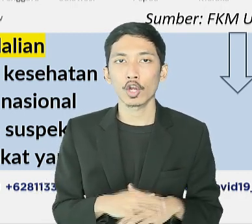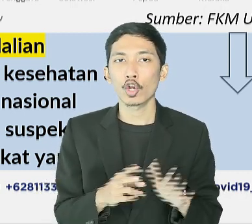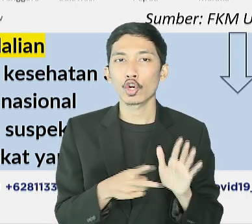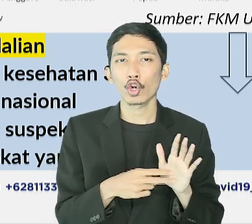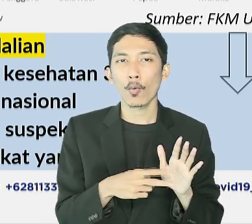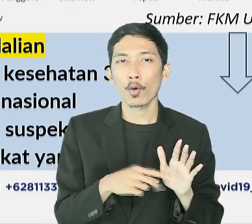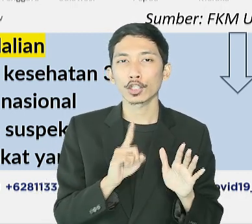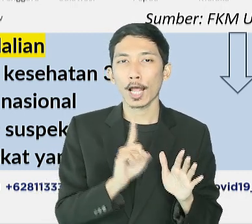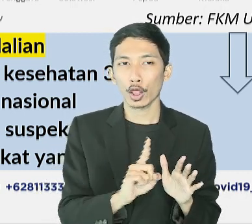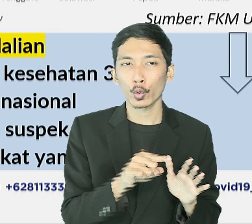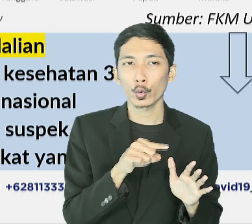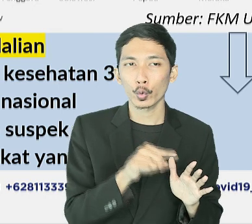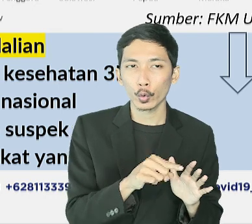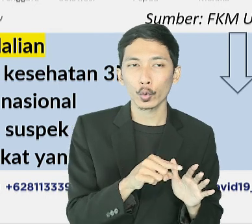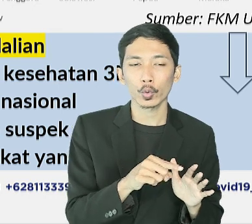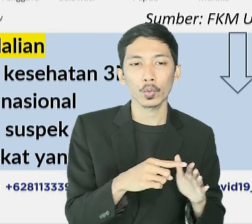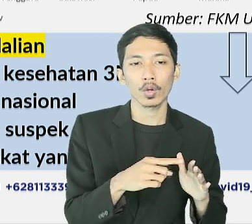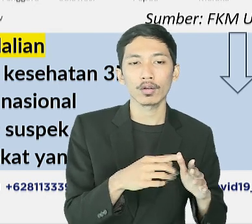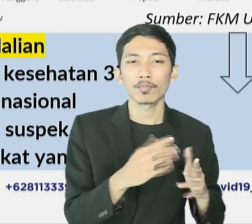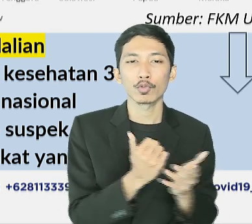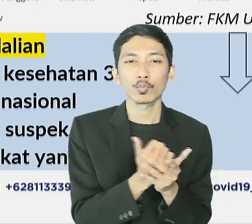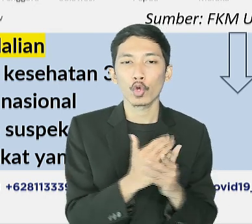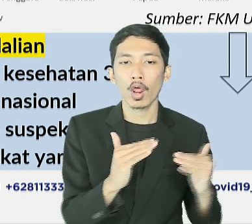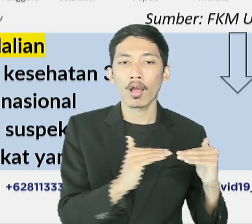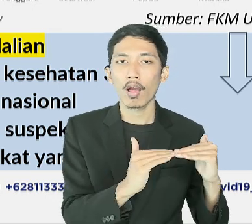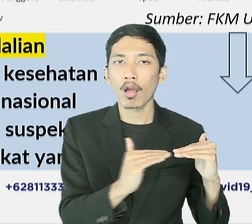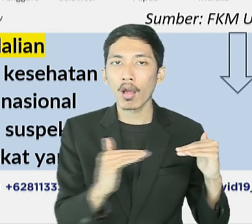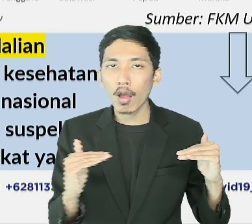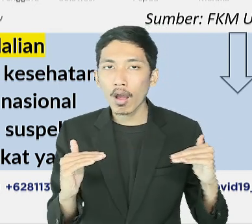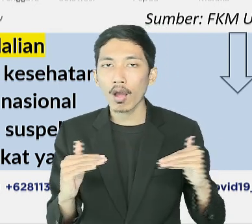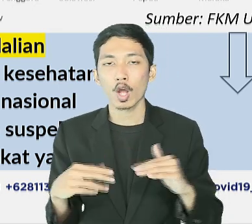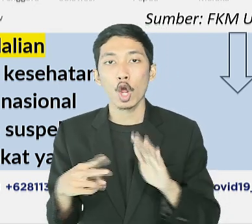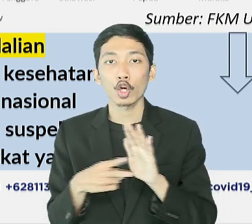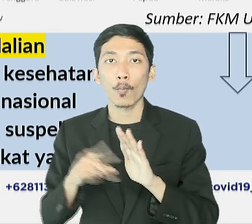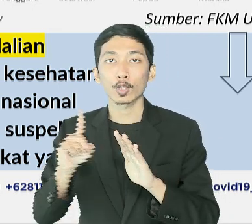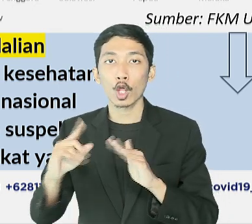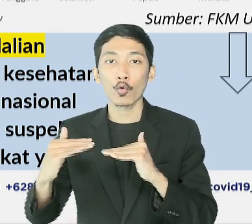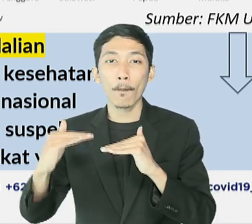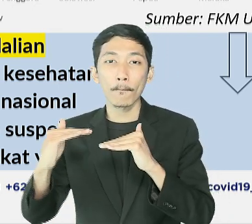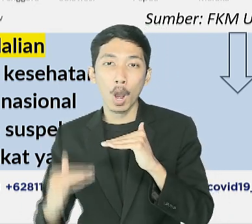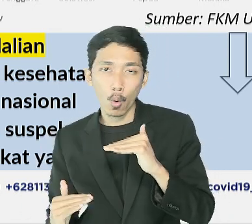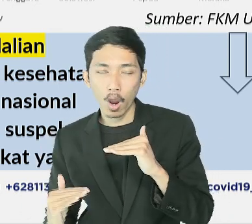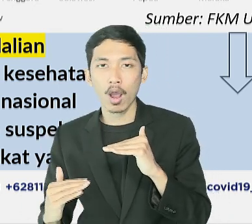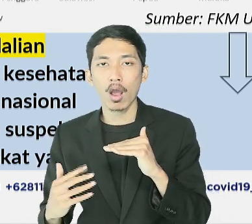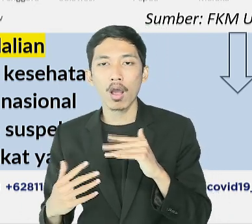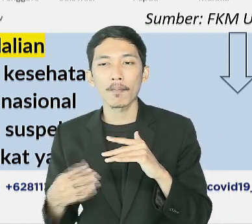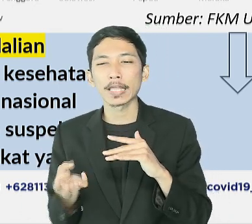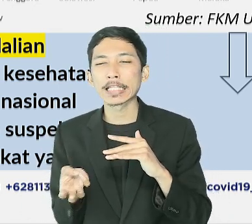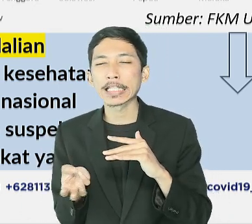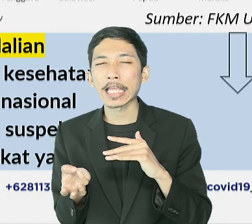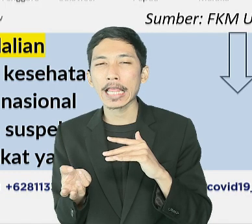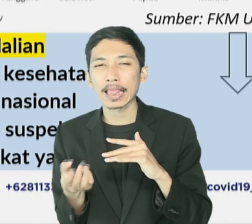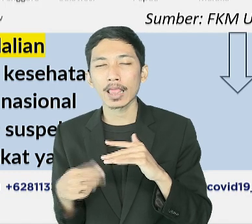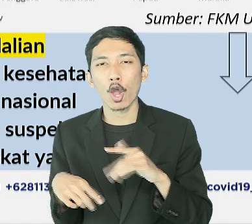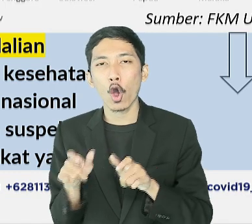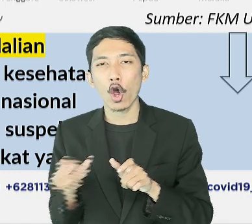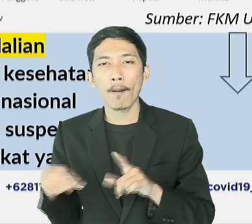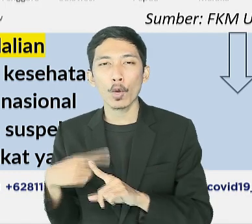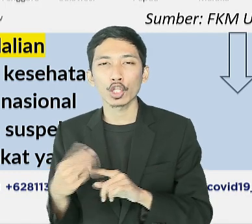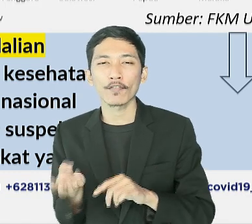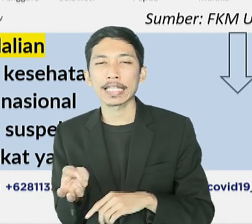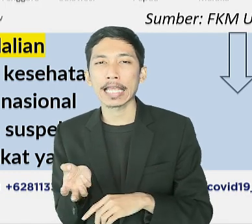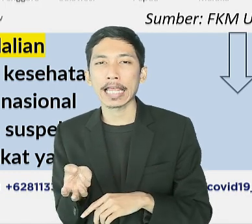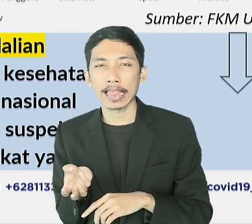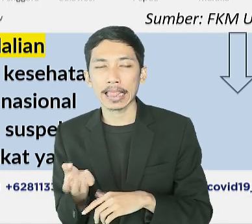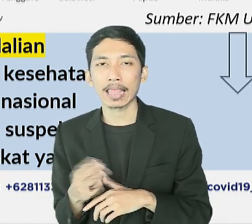stagnan, dan angka di bawah 1 secara gradual akan menginfeksi lebih sedikit orang dan